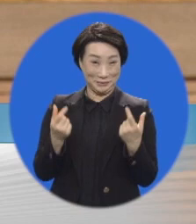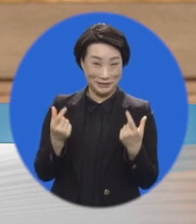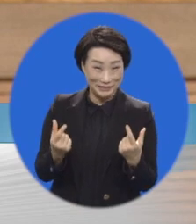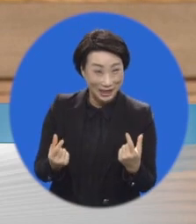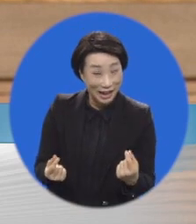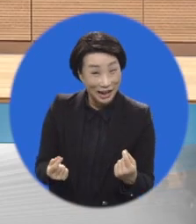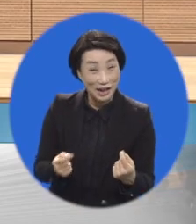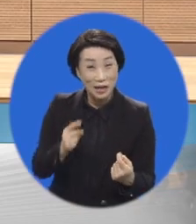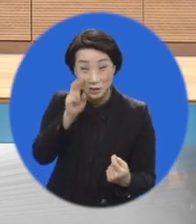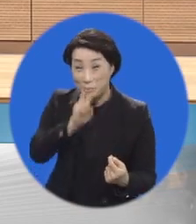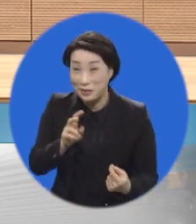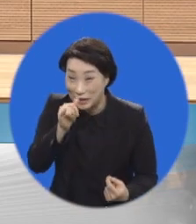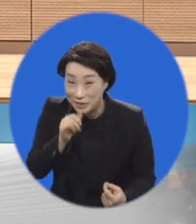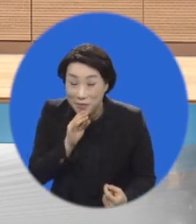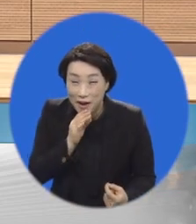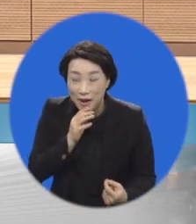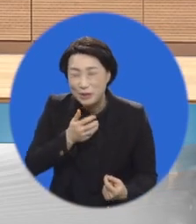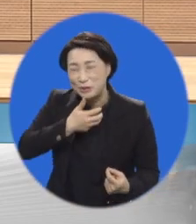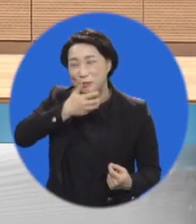갔습니다.